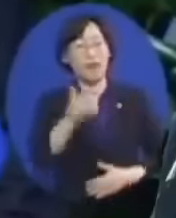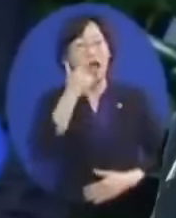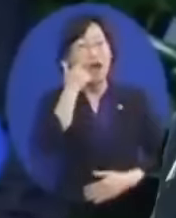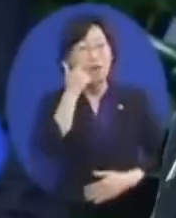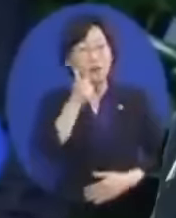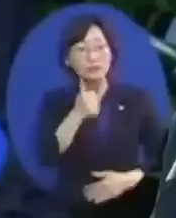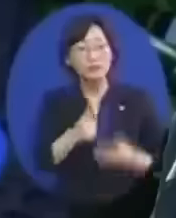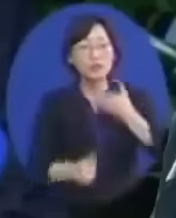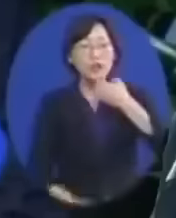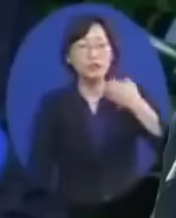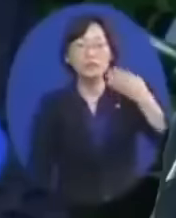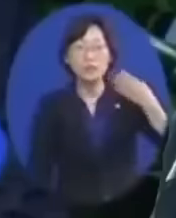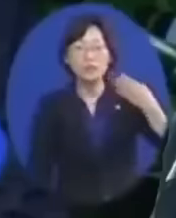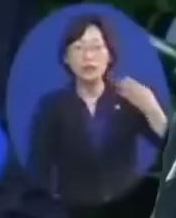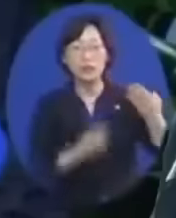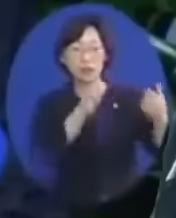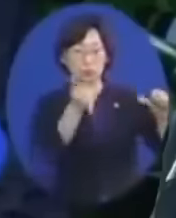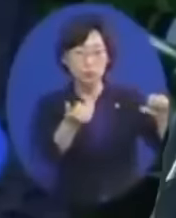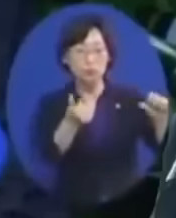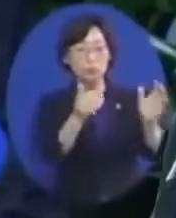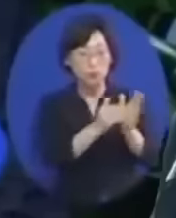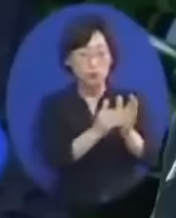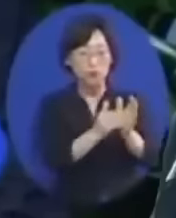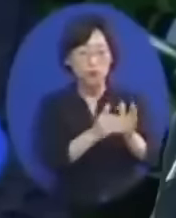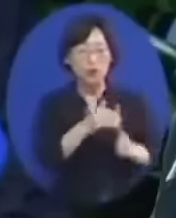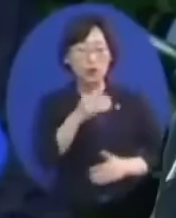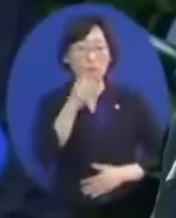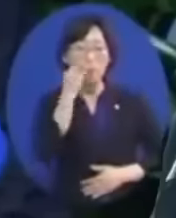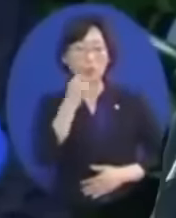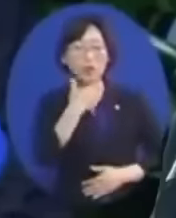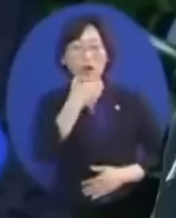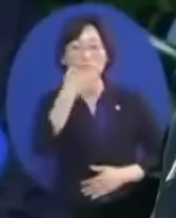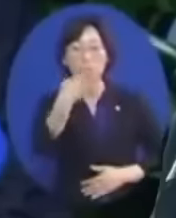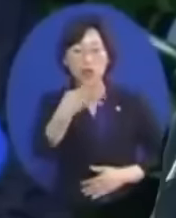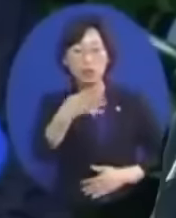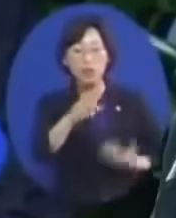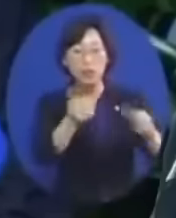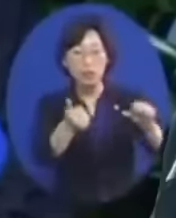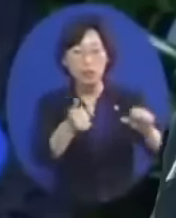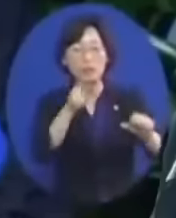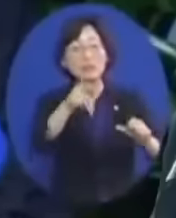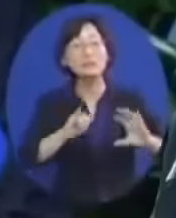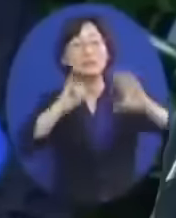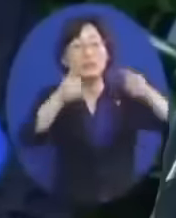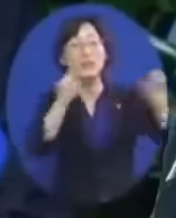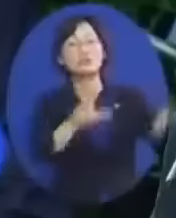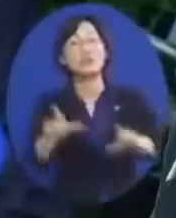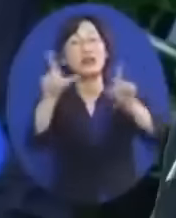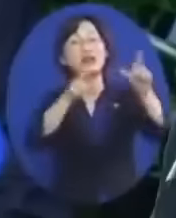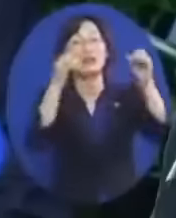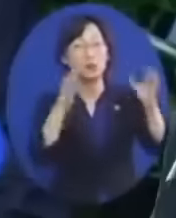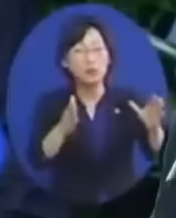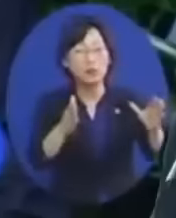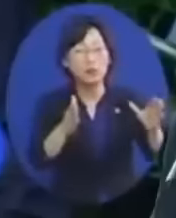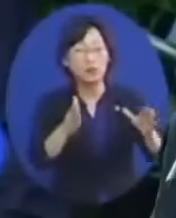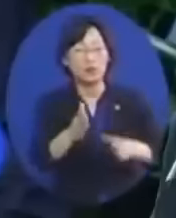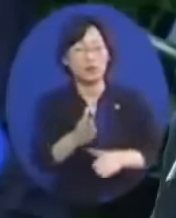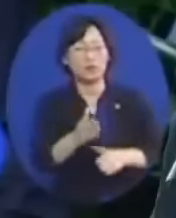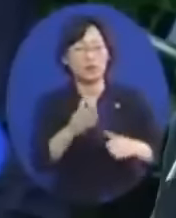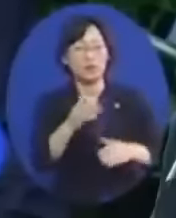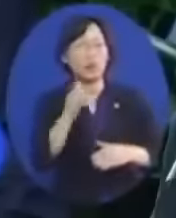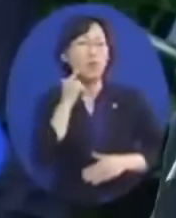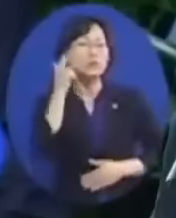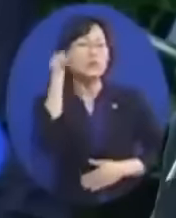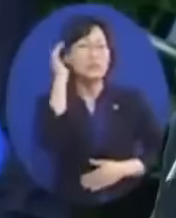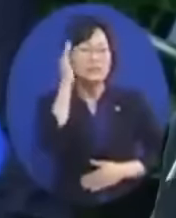아버님이 94살에 돌아가시고 어머님이 94살에 돌아가셨는데, 이 세상에 살아 계실 동안에는 목회한다고